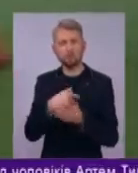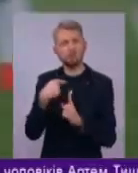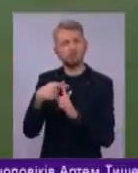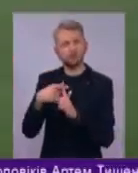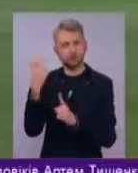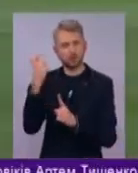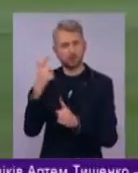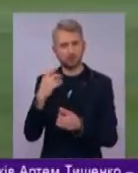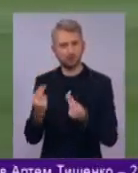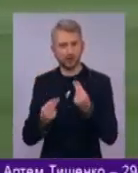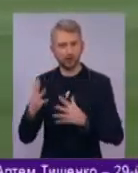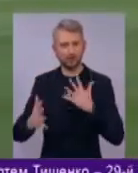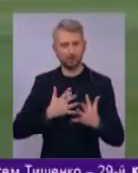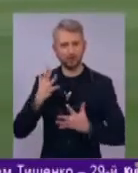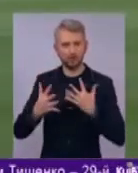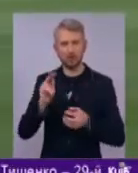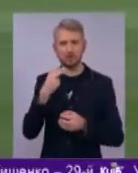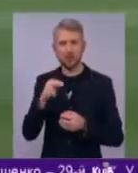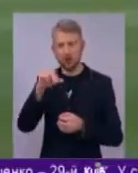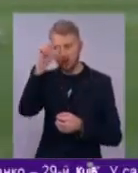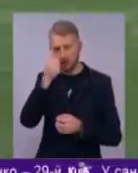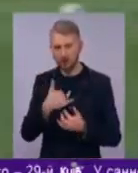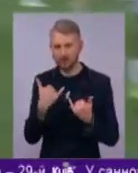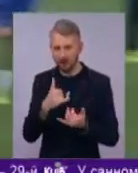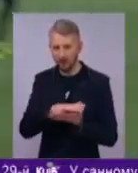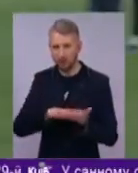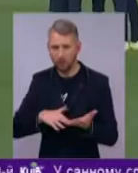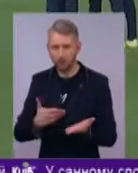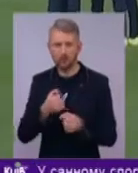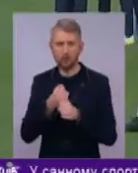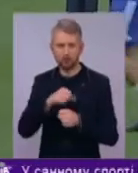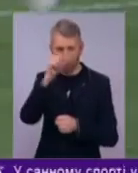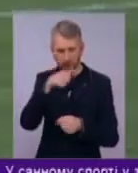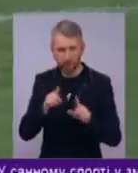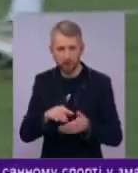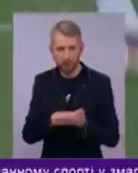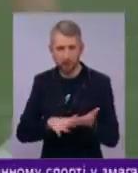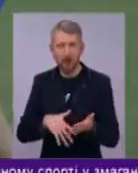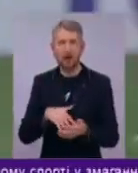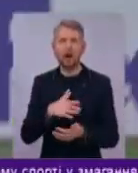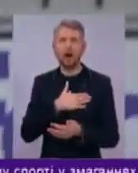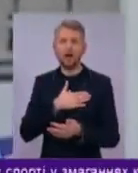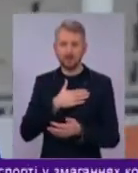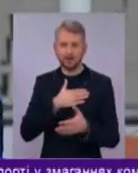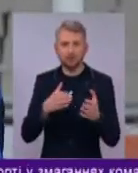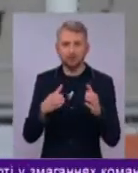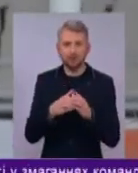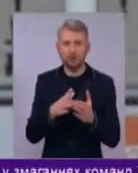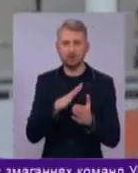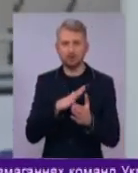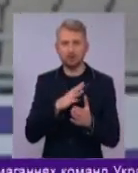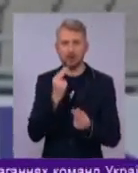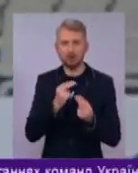ігровий тонус. Чемпіонат Греції у розпалі, Кубок Греції також. В той час як біло-сині мали ігрову практику лише на підготовчих зборах